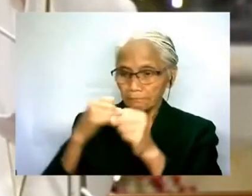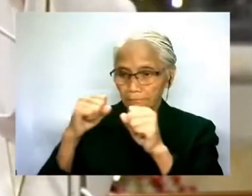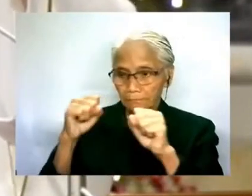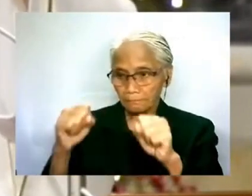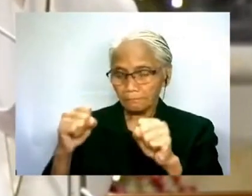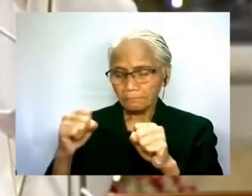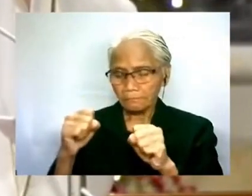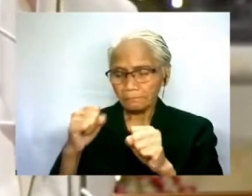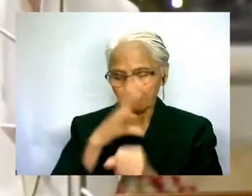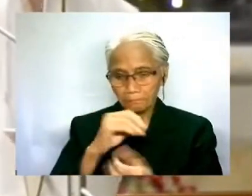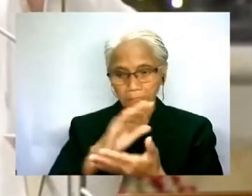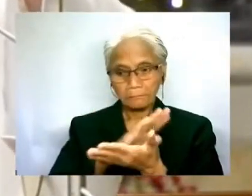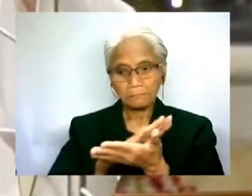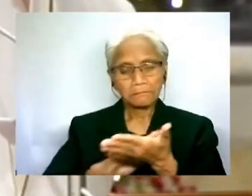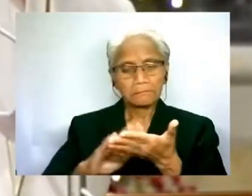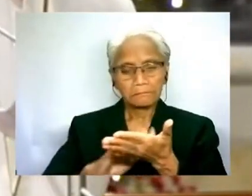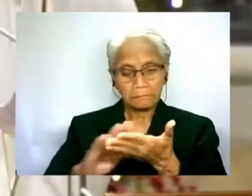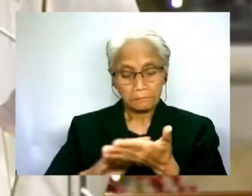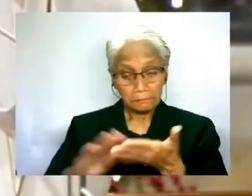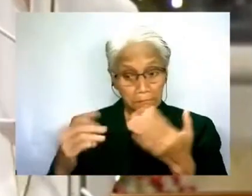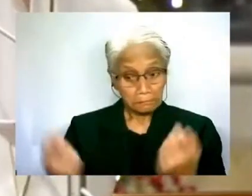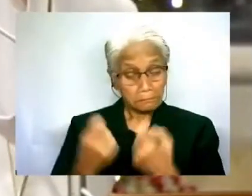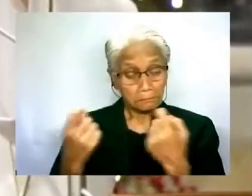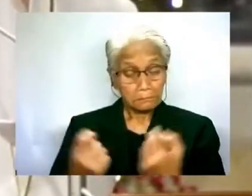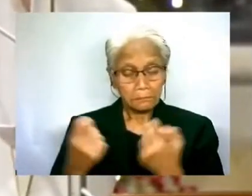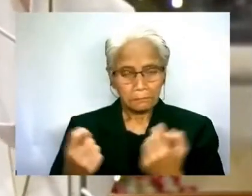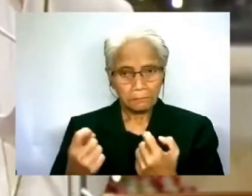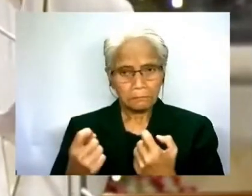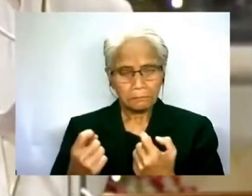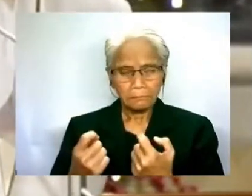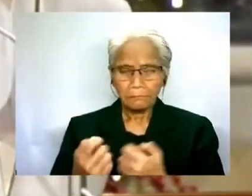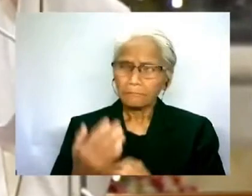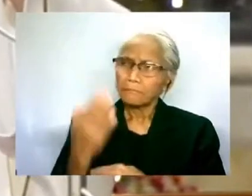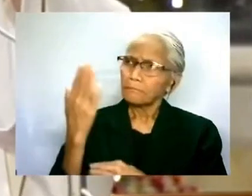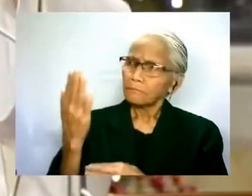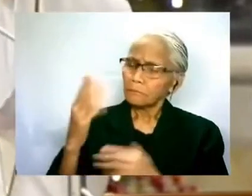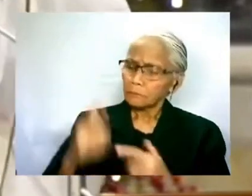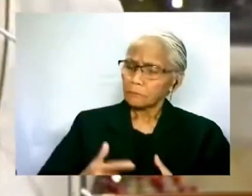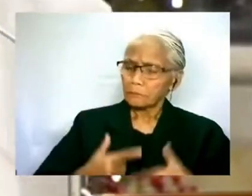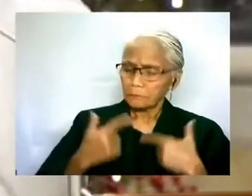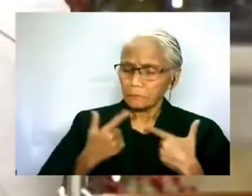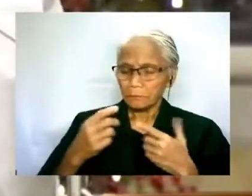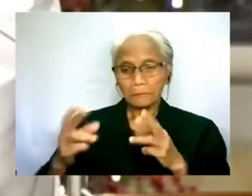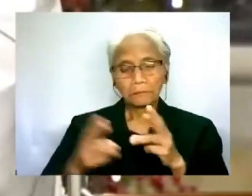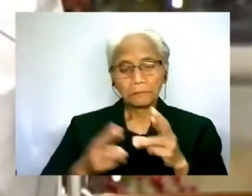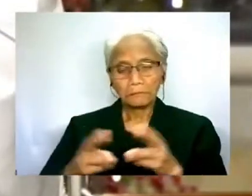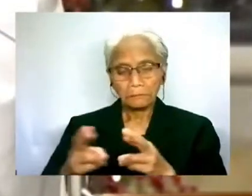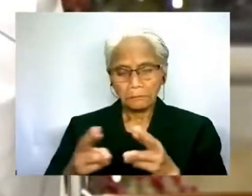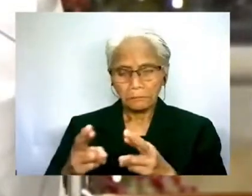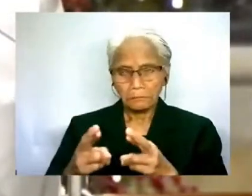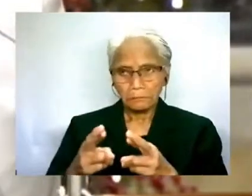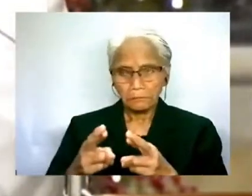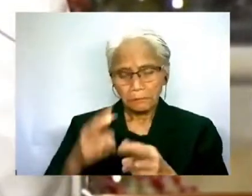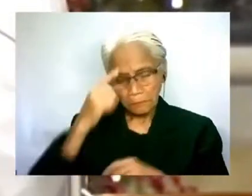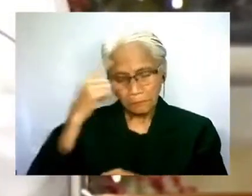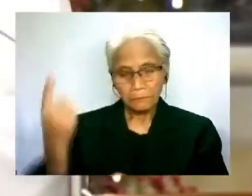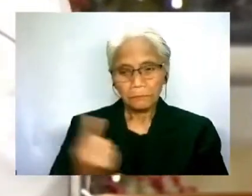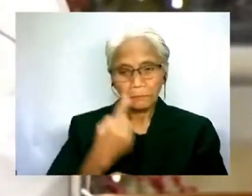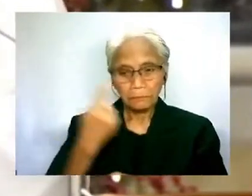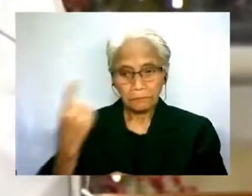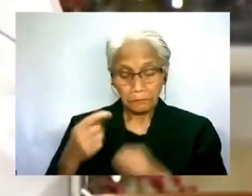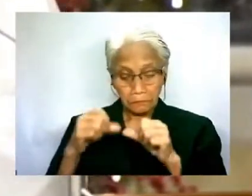kapatawaran sa aming mga kasalanan. Ikaw na nabubuhay at naghahari, magpasawalang